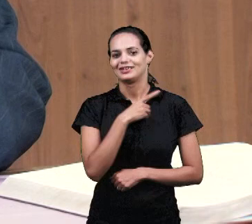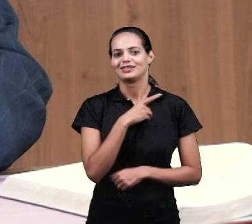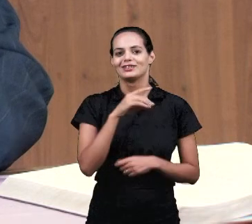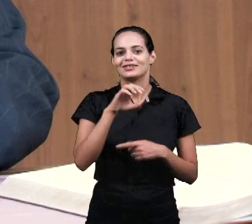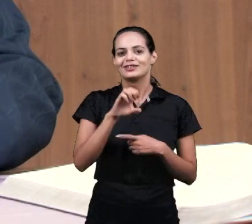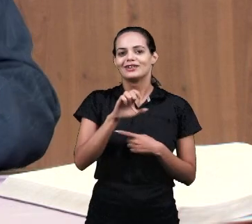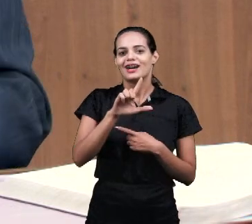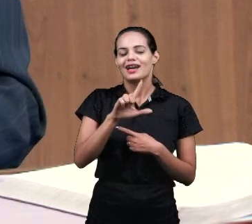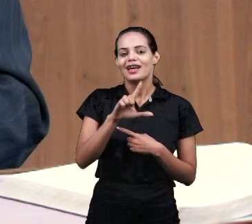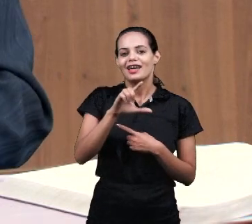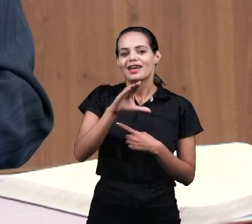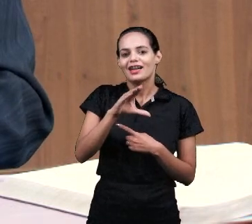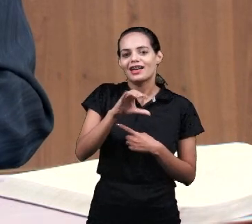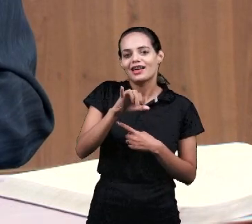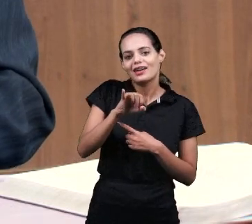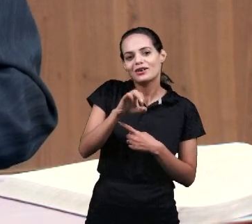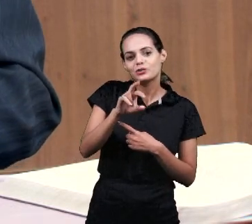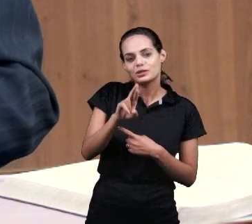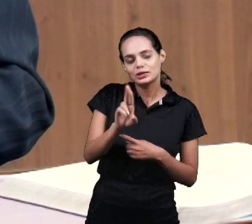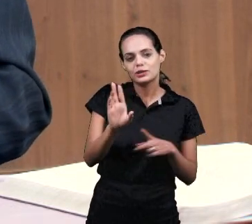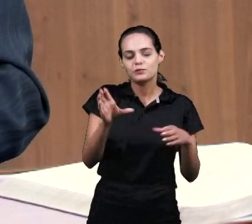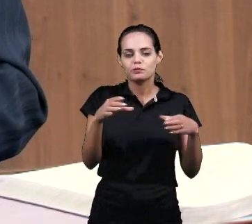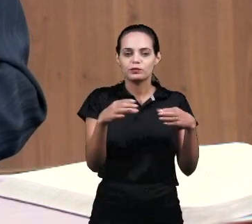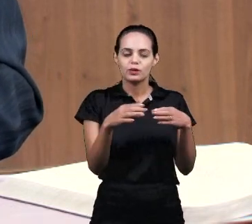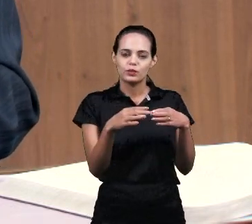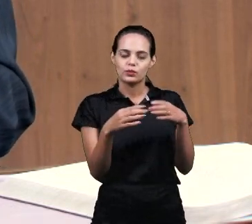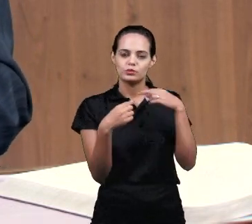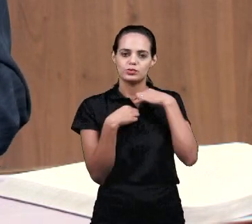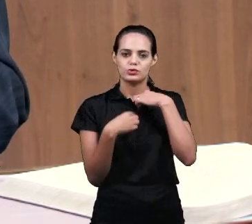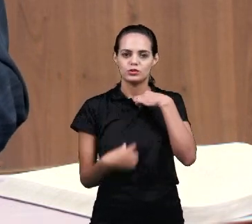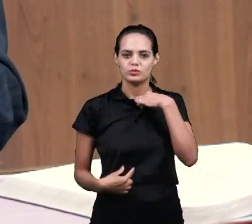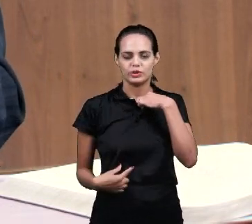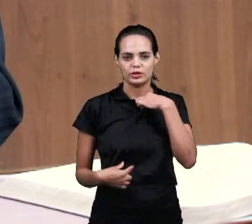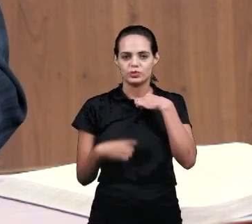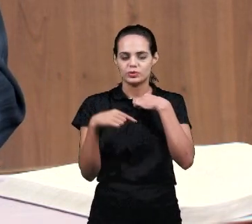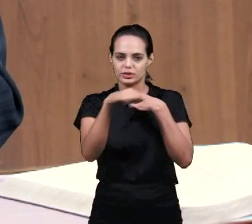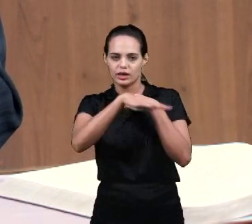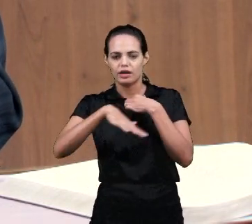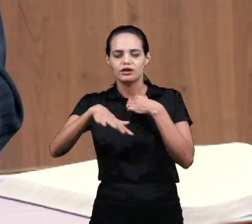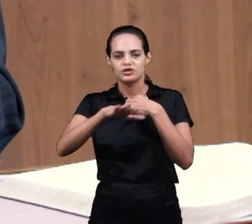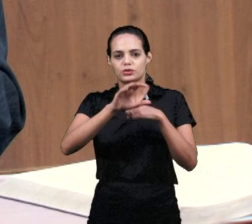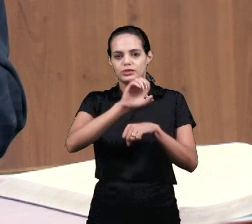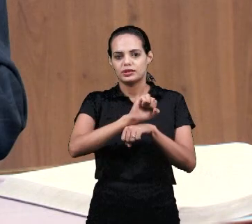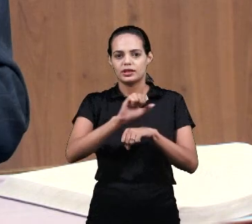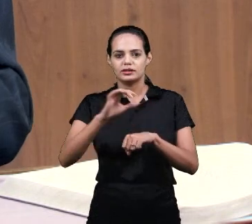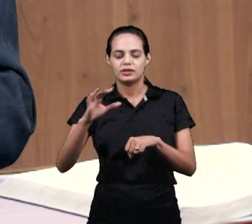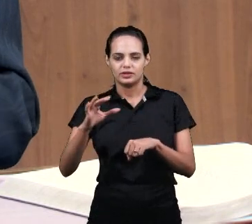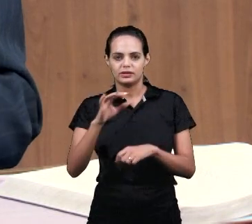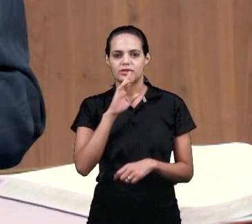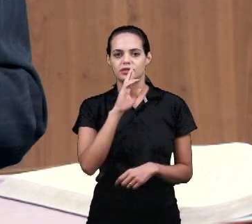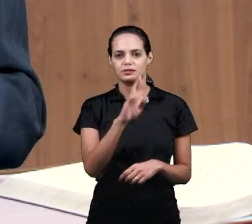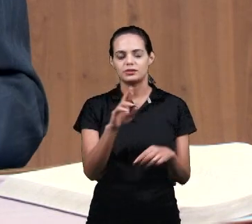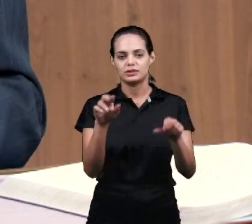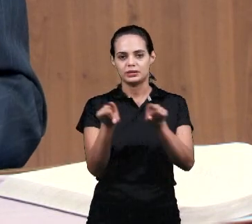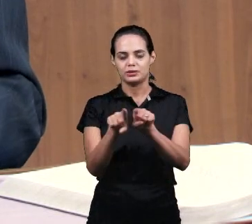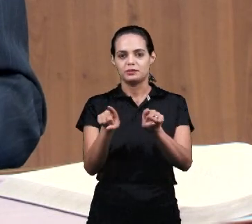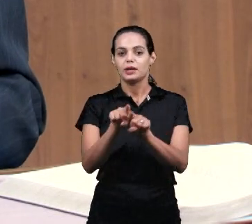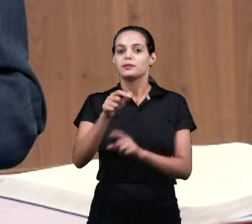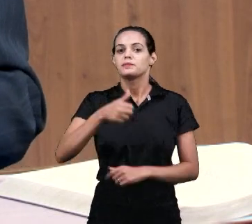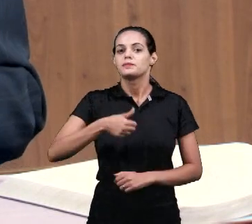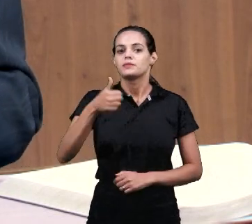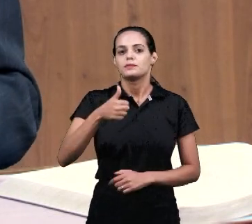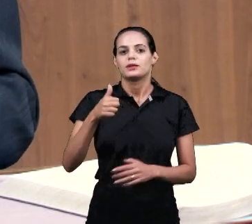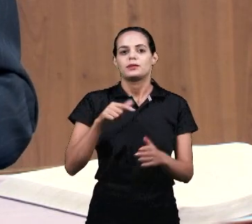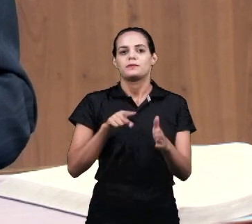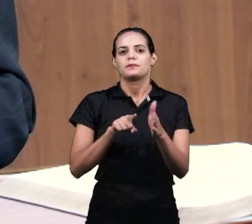qui est du groupe d'ouvriers de balnéaire de Camboriú, va aussi donner une réponse à cette première question de cette